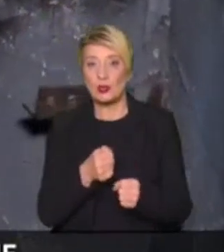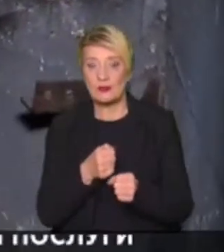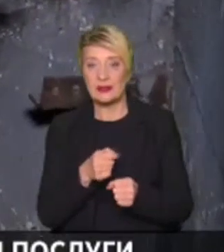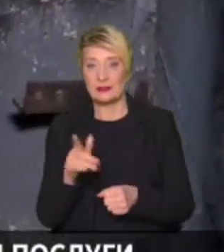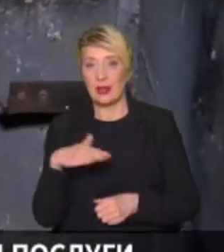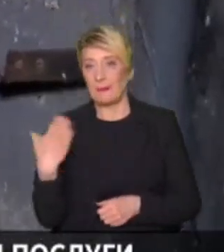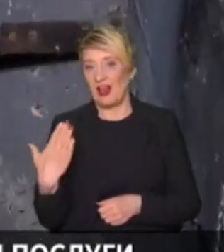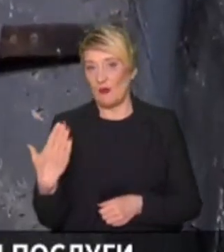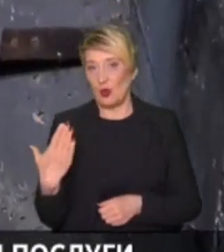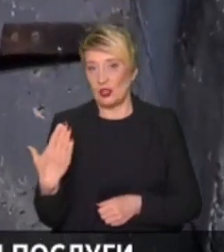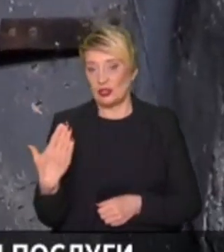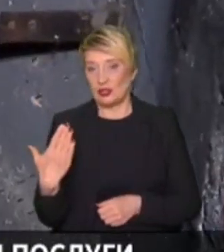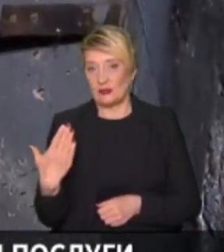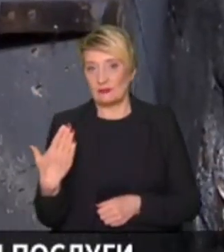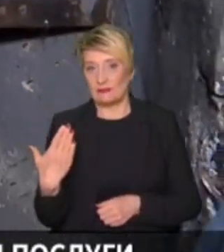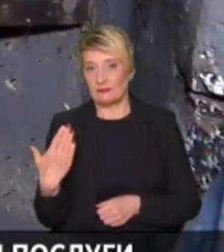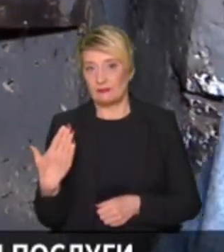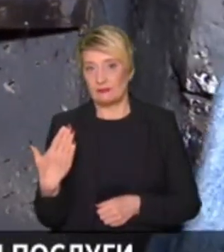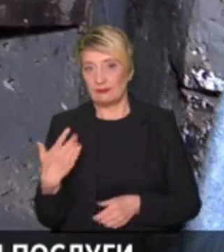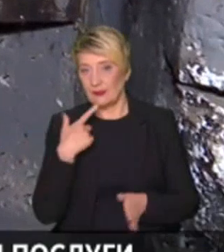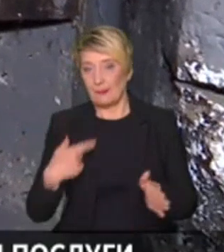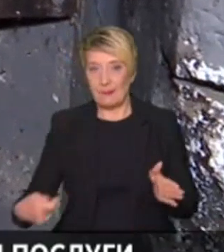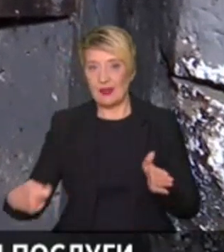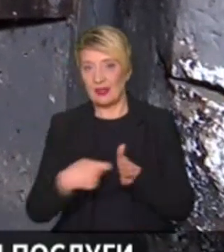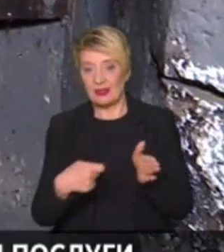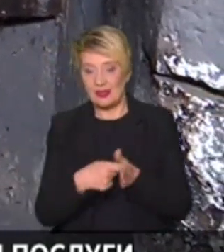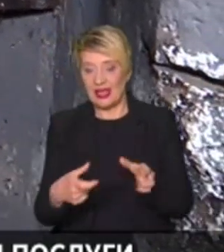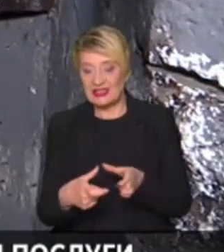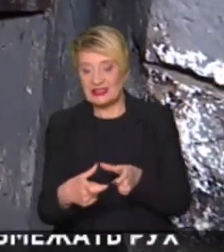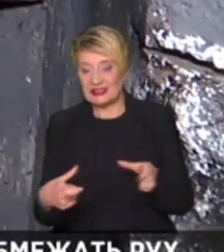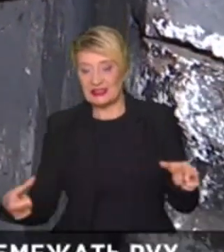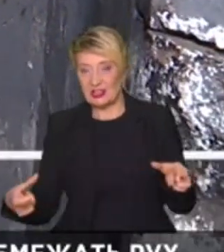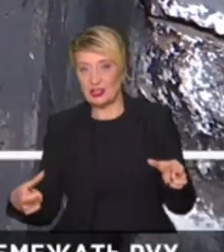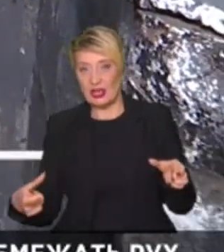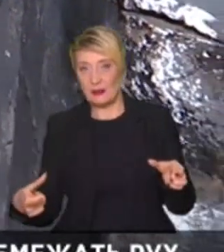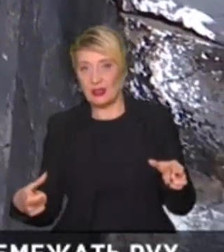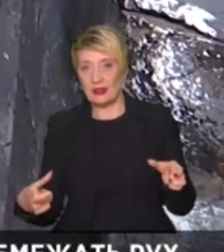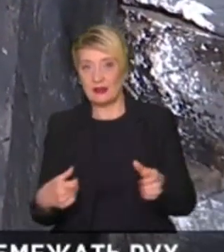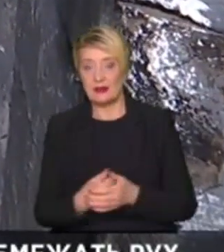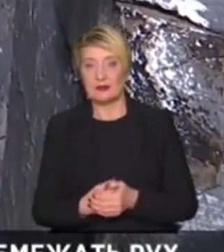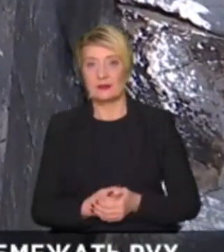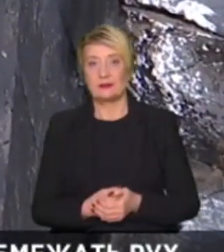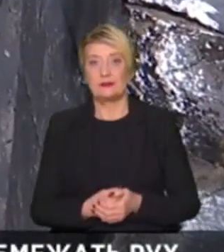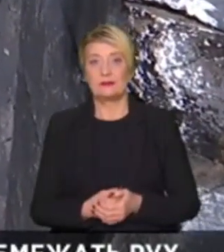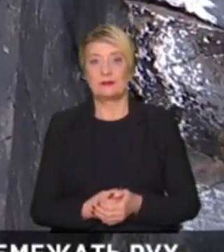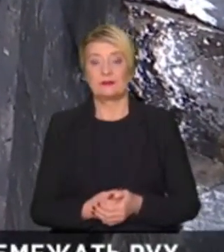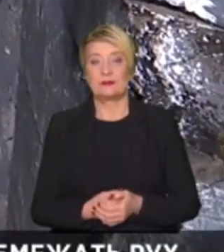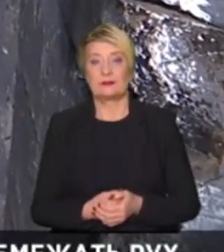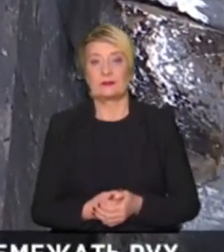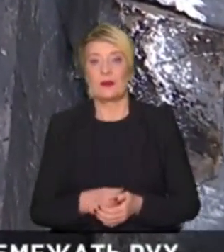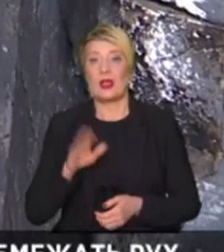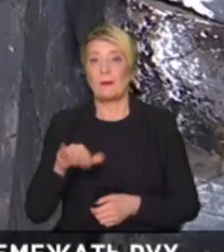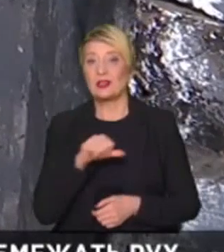нього коробка живлення з стрічками, яка, щоб не опиралася в стіну, зробимо цей виріз. Далі,